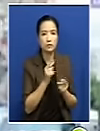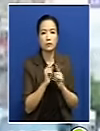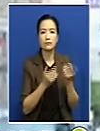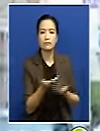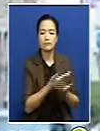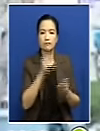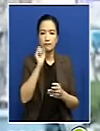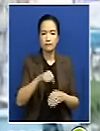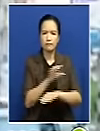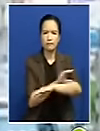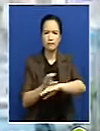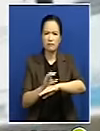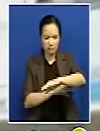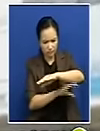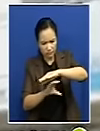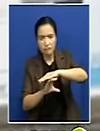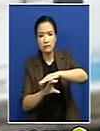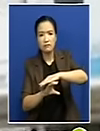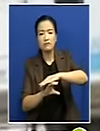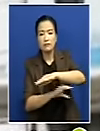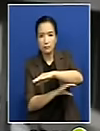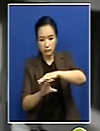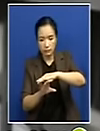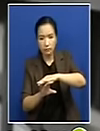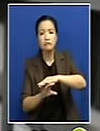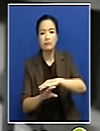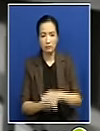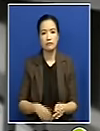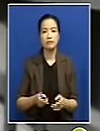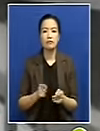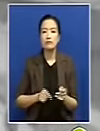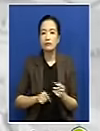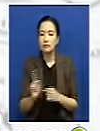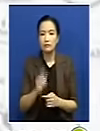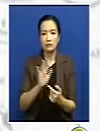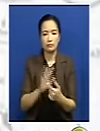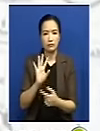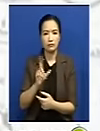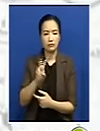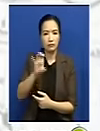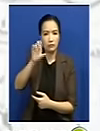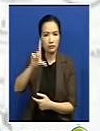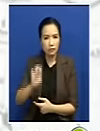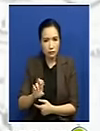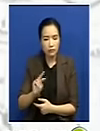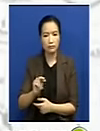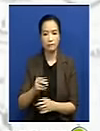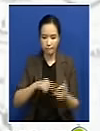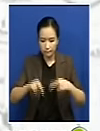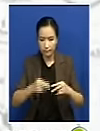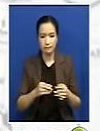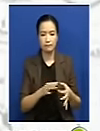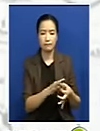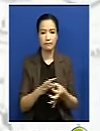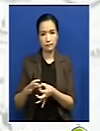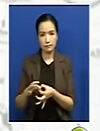ถเดิมของรถไฟฟ้าใต้ดินหรือว่ารถไฟฟ้าสายเฉลิมรัชมงคลนี่แหละครับในการพิจารณาก่อสร้างโครงการส่วนต่อ